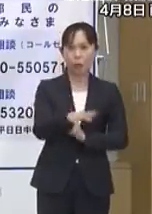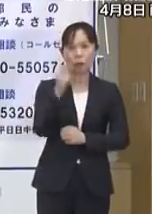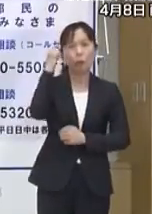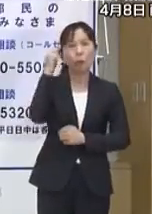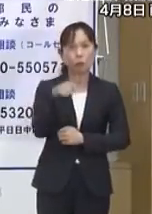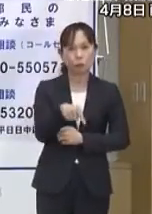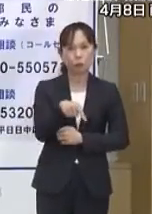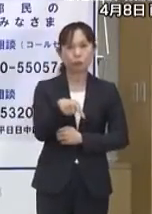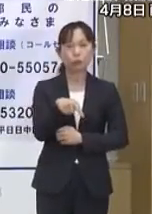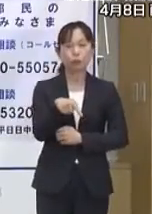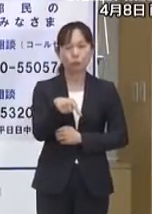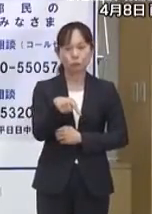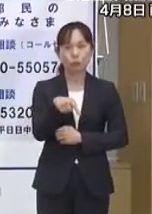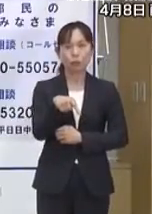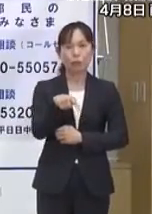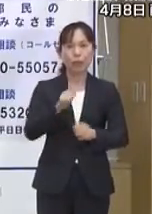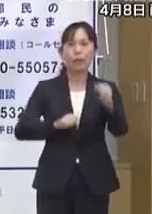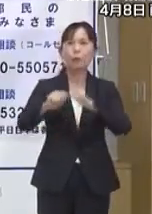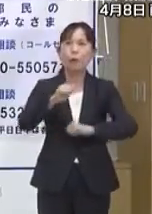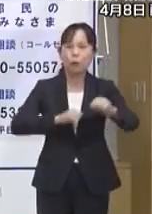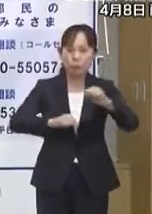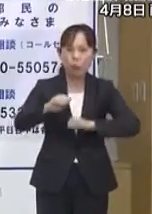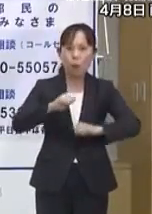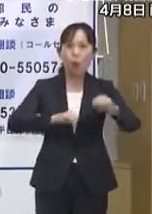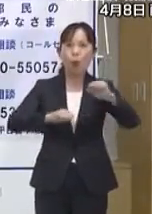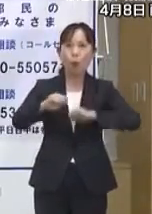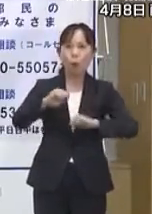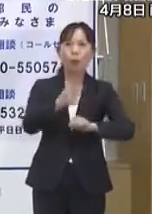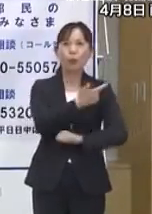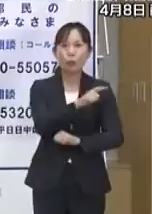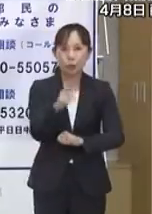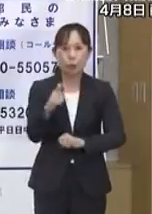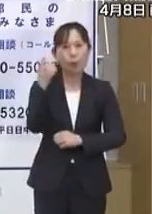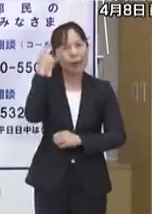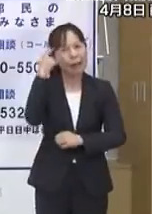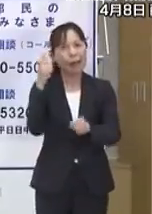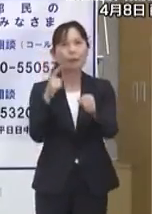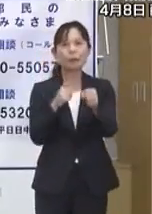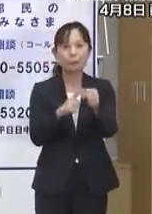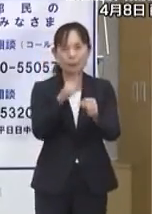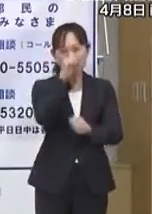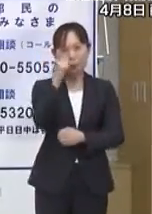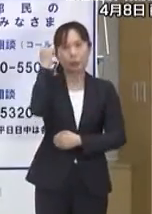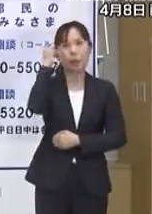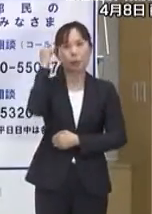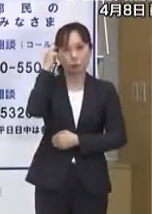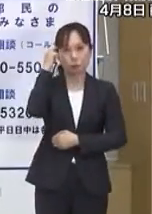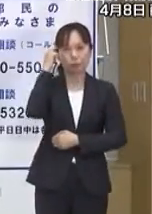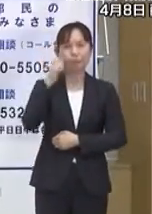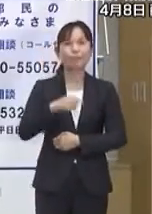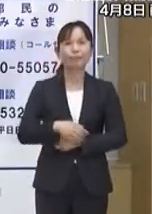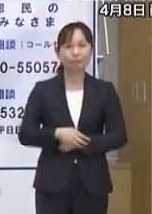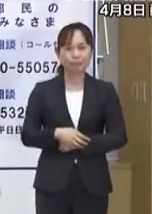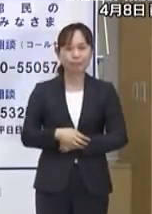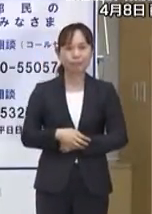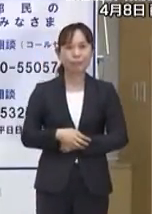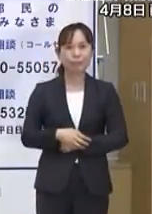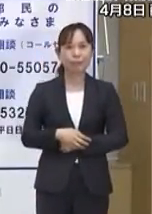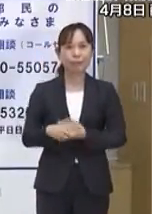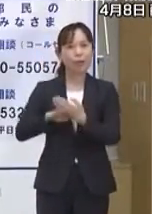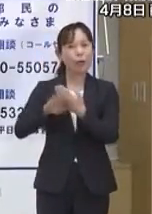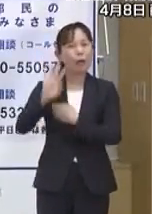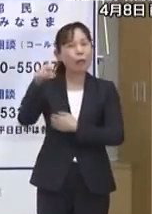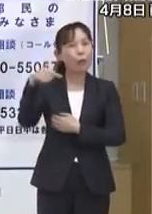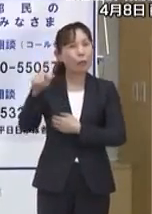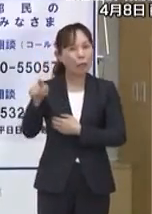そういった方々の行動変容ということを促す区とにもなりましょう現在の都県別の完成者